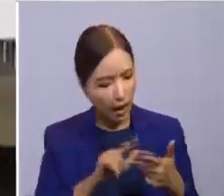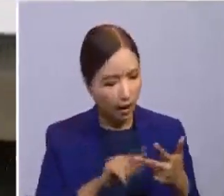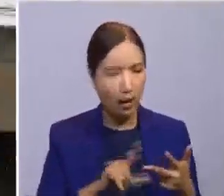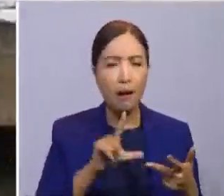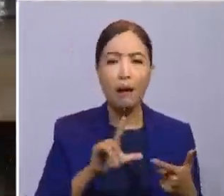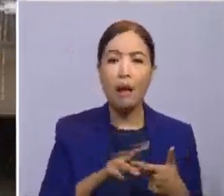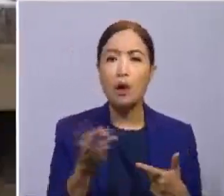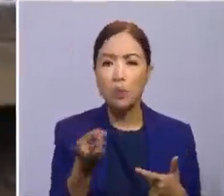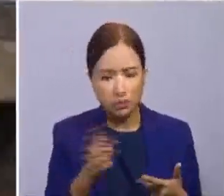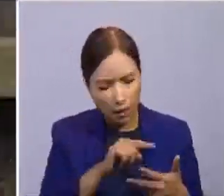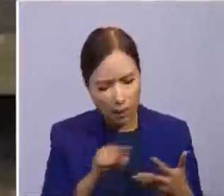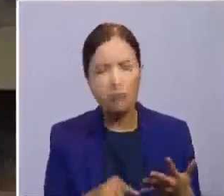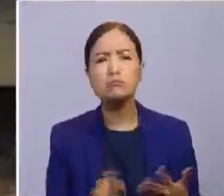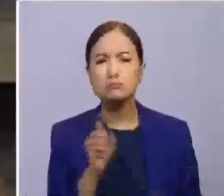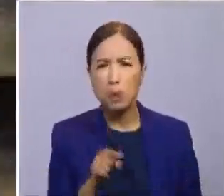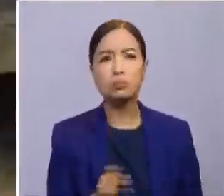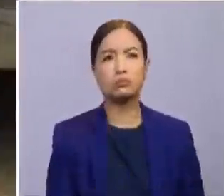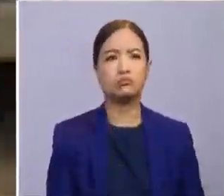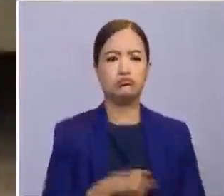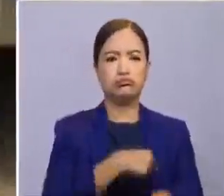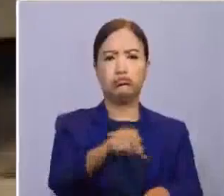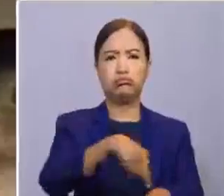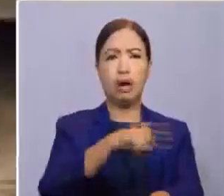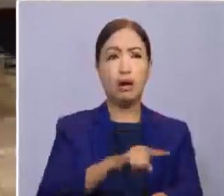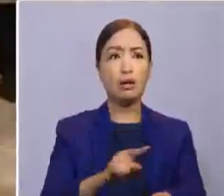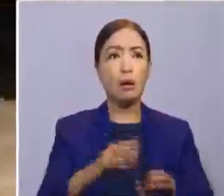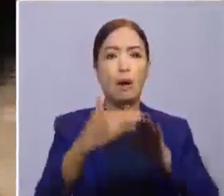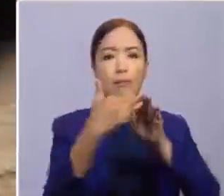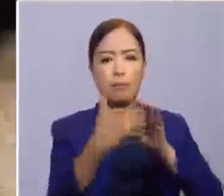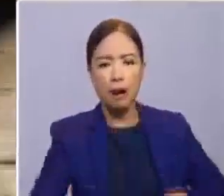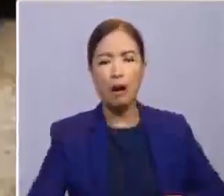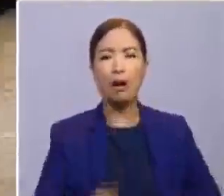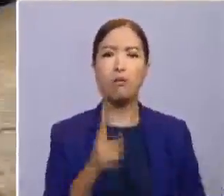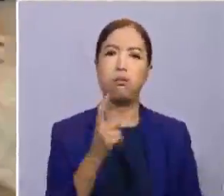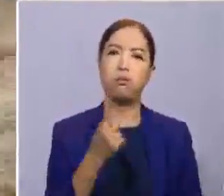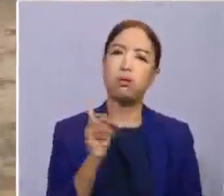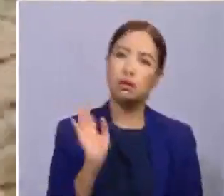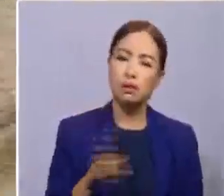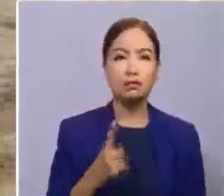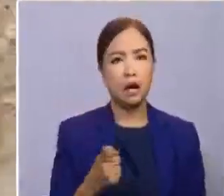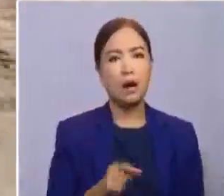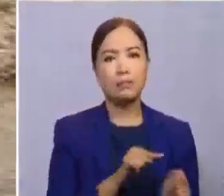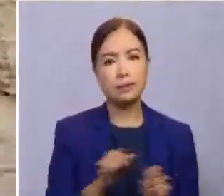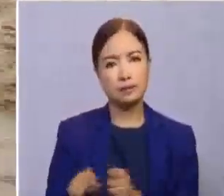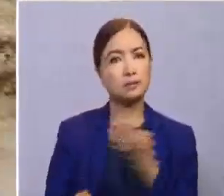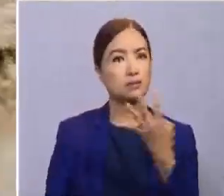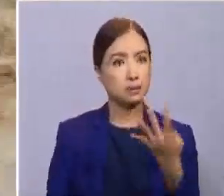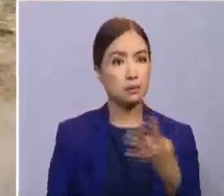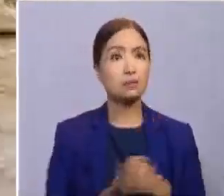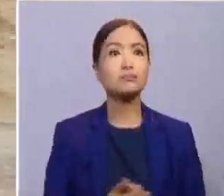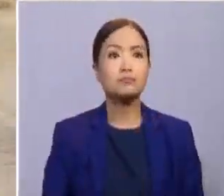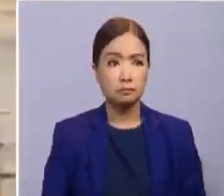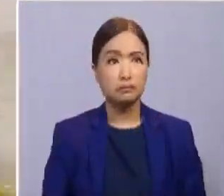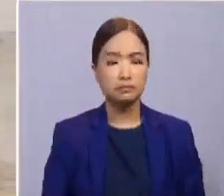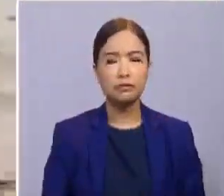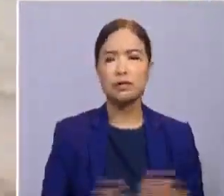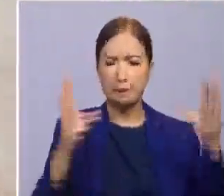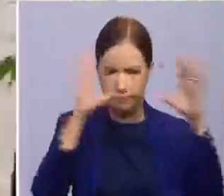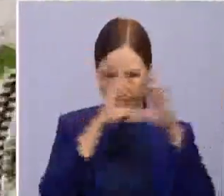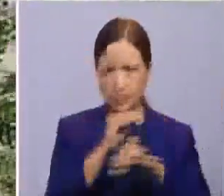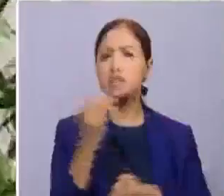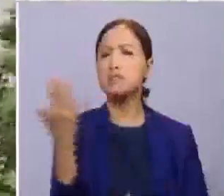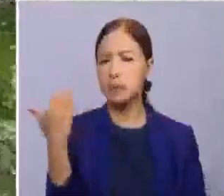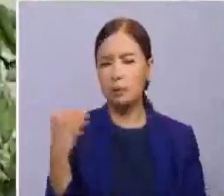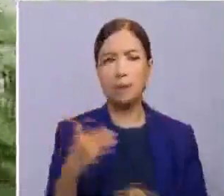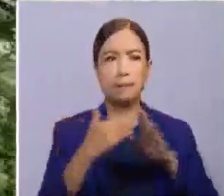ข้าตัวเมืองผ่านเส้นทางนี ้ใช่ค่ะโดยกระแสน้ำที่ถูกพัดลงมาก็หลากลงสู่ลำห้วยจนสะพานมันขาดตั้งแต่เมื่อคืนนี้แล้